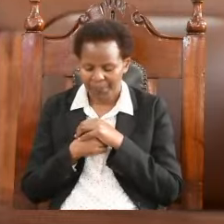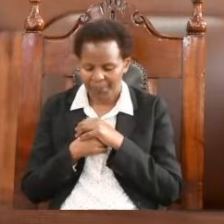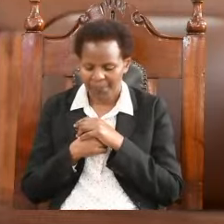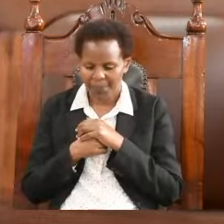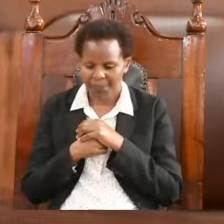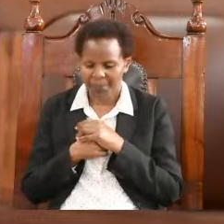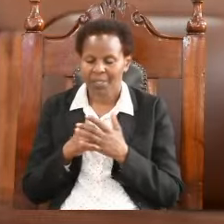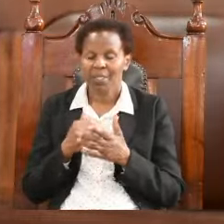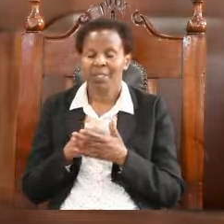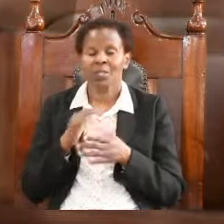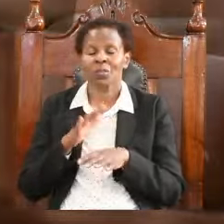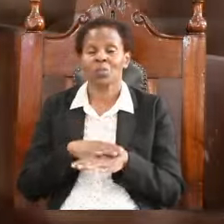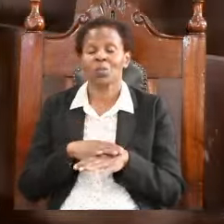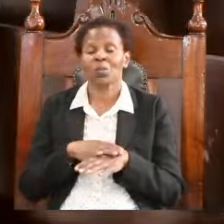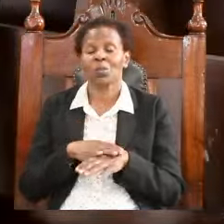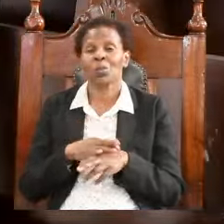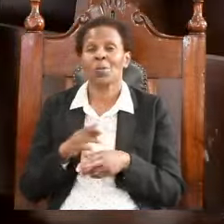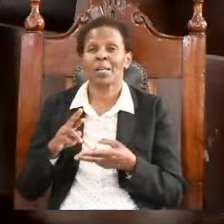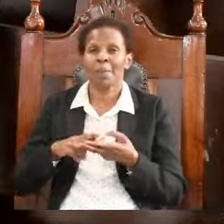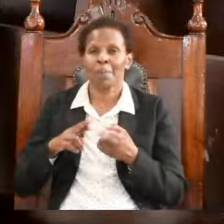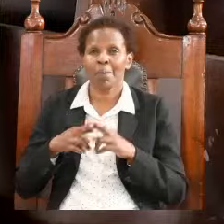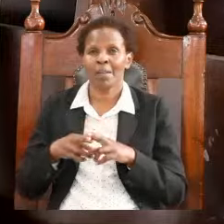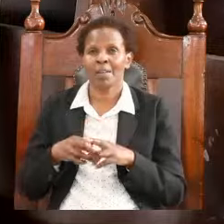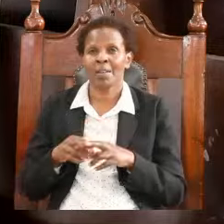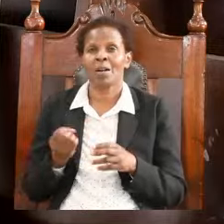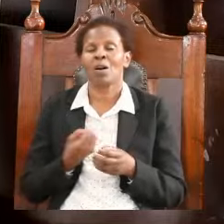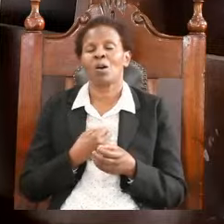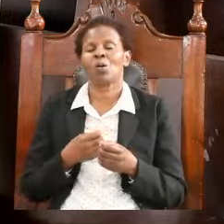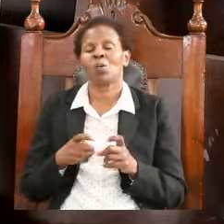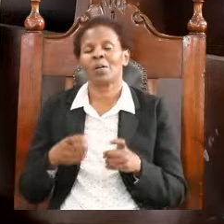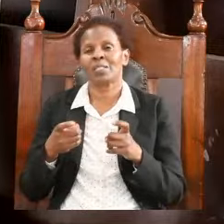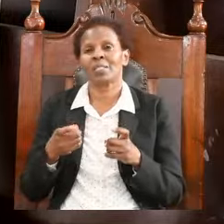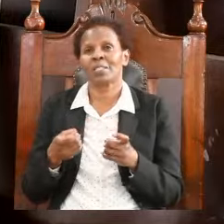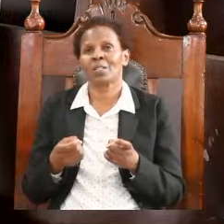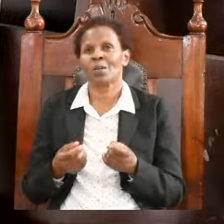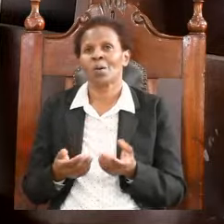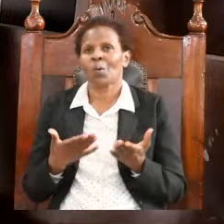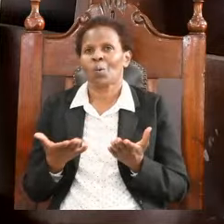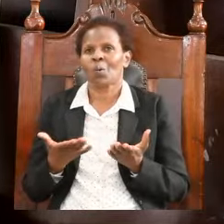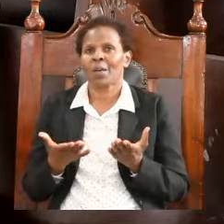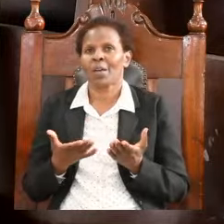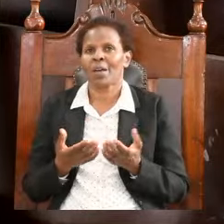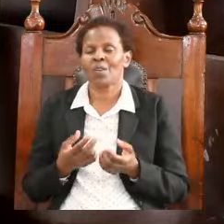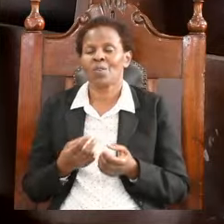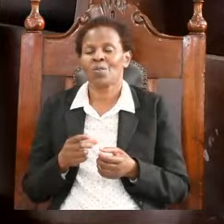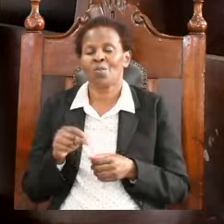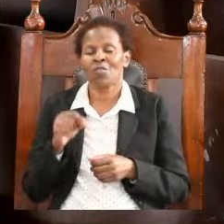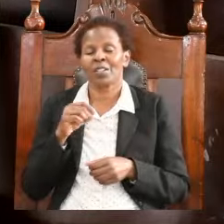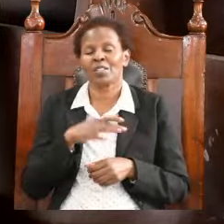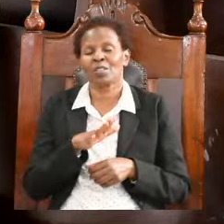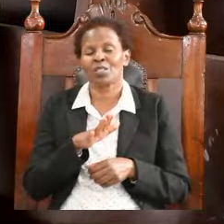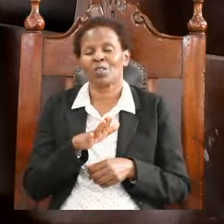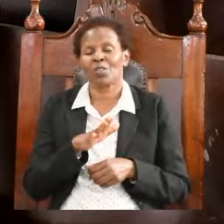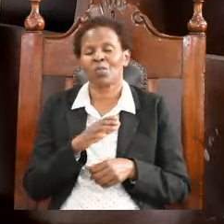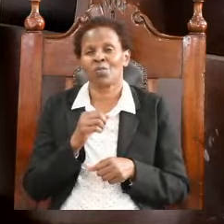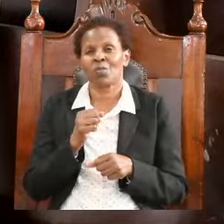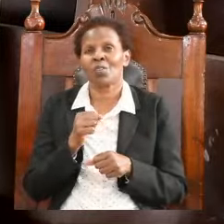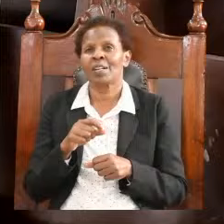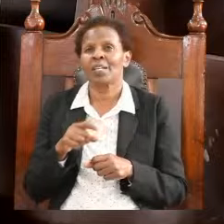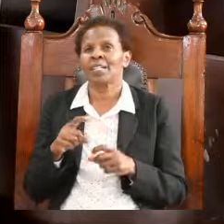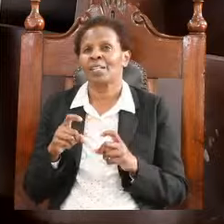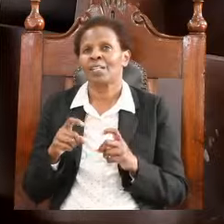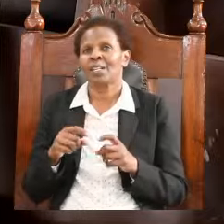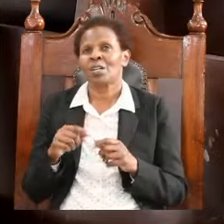na no wega kumumburira mehia maitu haria urona nduthiite wega mwire